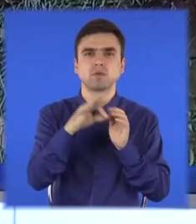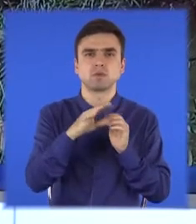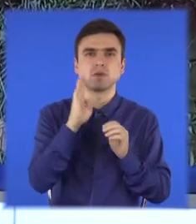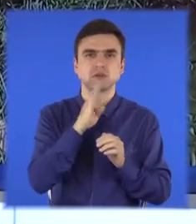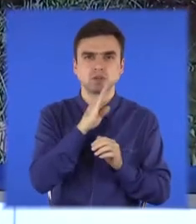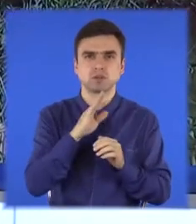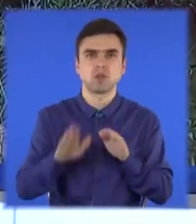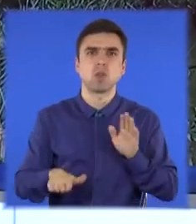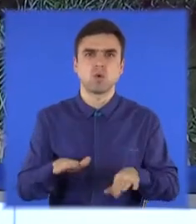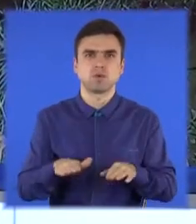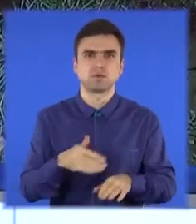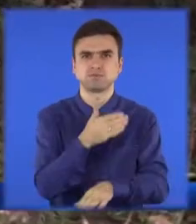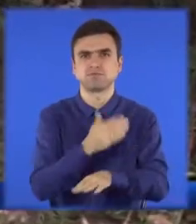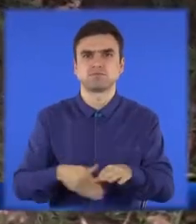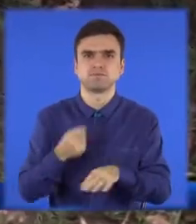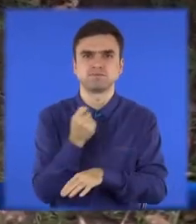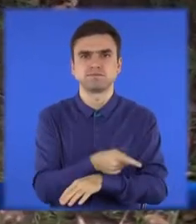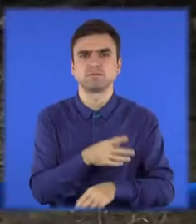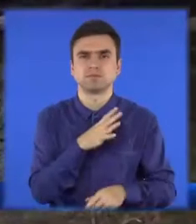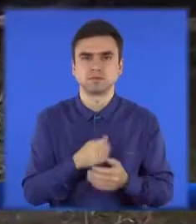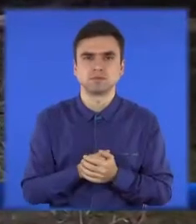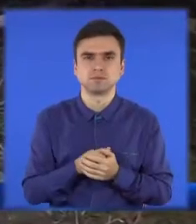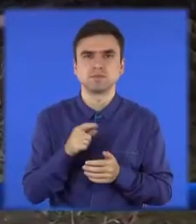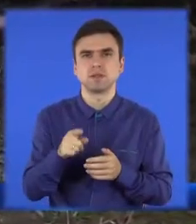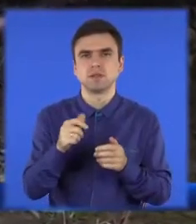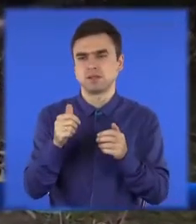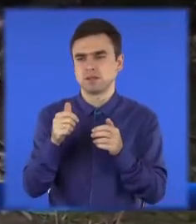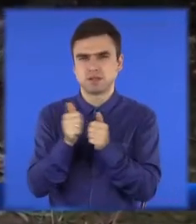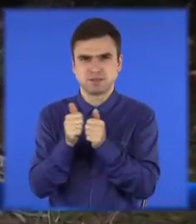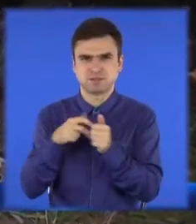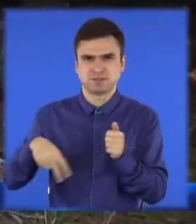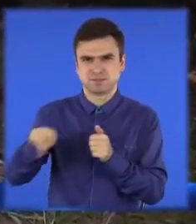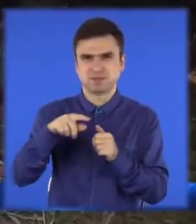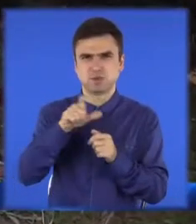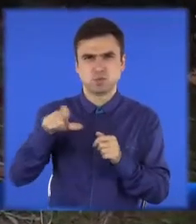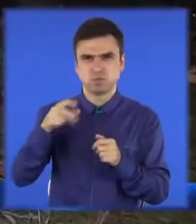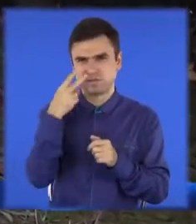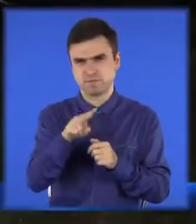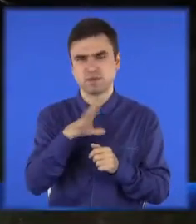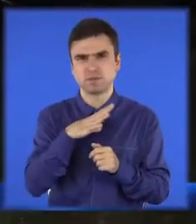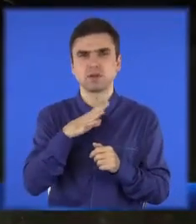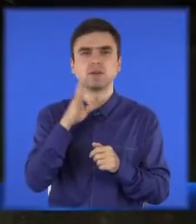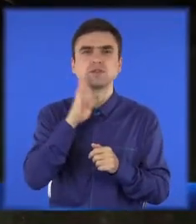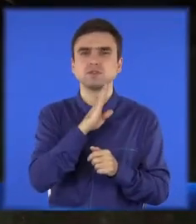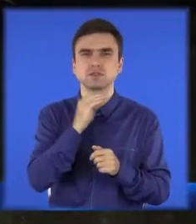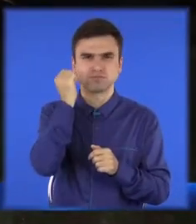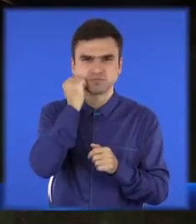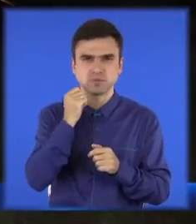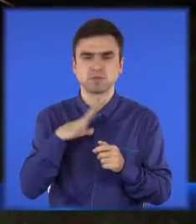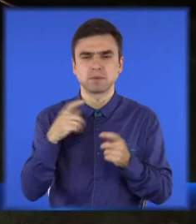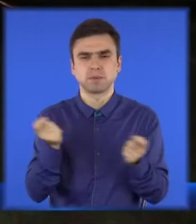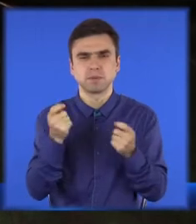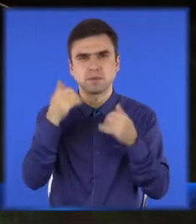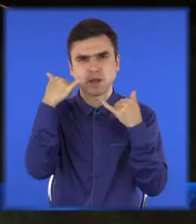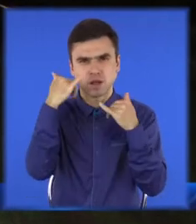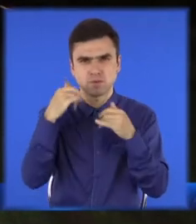районі. За словами очевидців, старенька випасала корів поблизу колії. Коли рухався трамвай, жінка переганяла худобу через